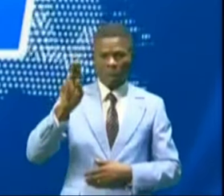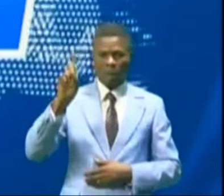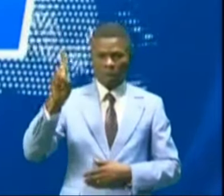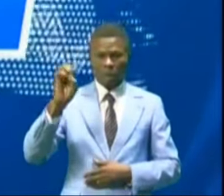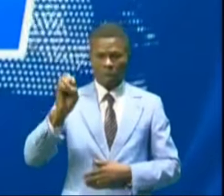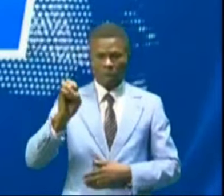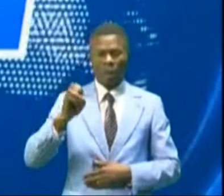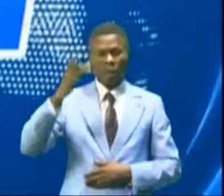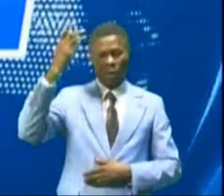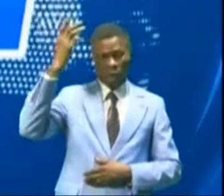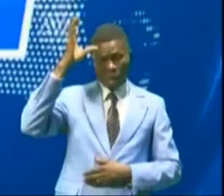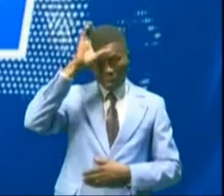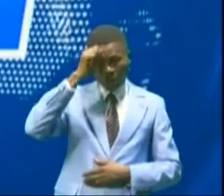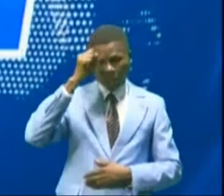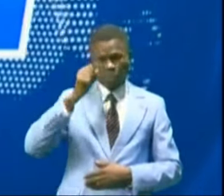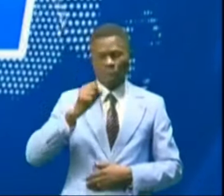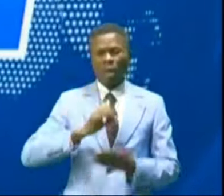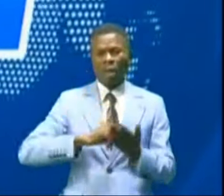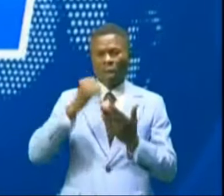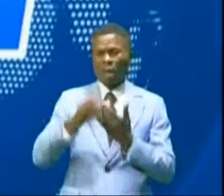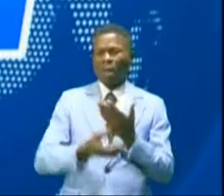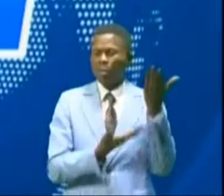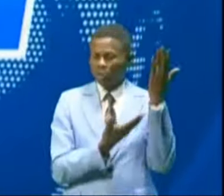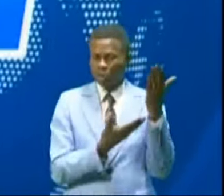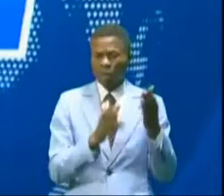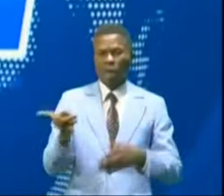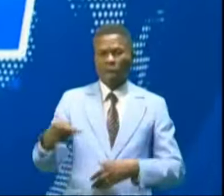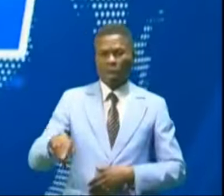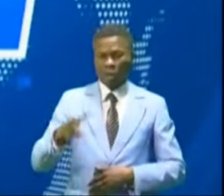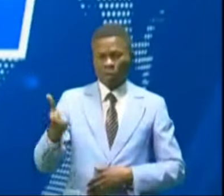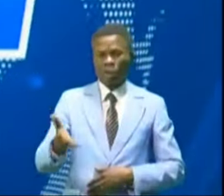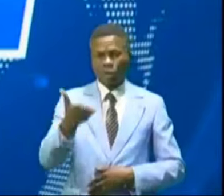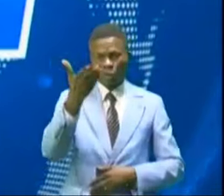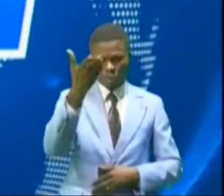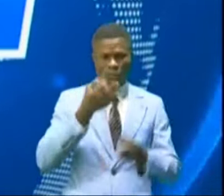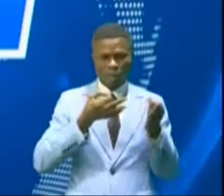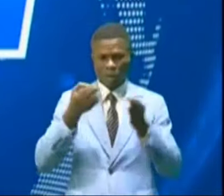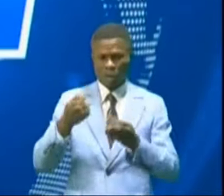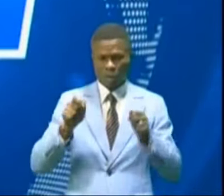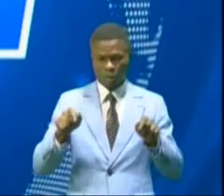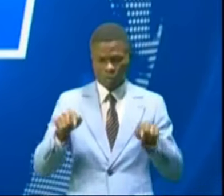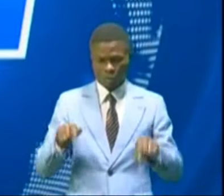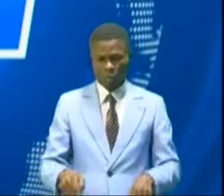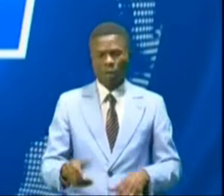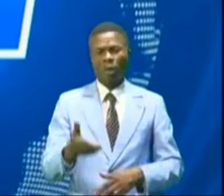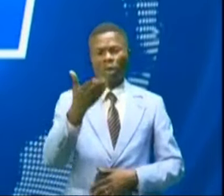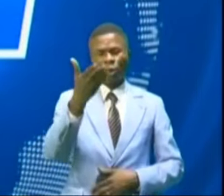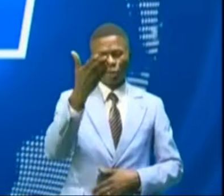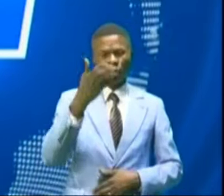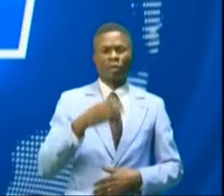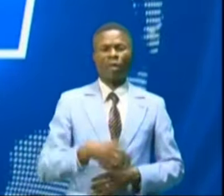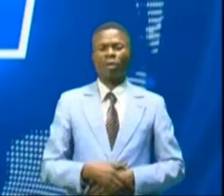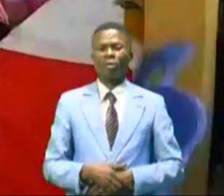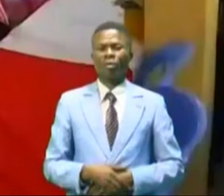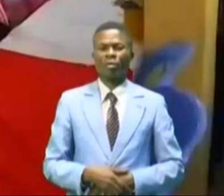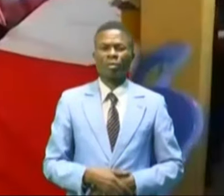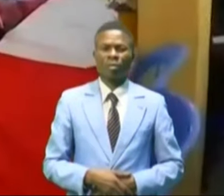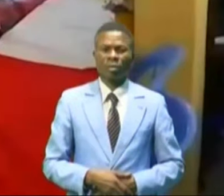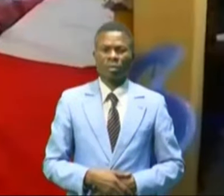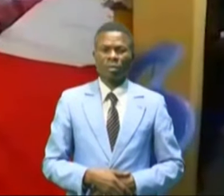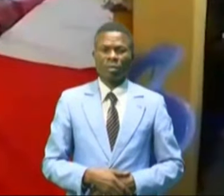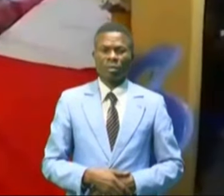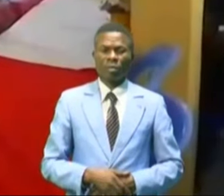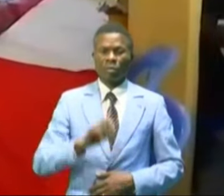Pired-Kwilu, un projet très capital pour cette province. Suivez d'autres détails dans ce reportage avec Rodin Panda.